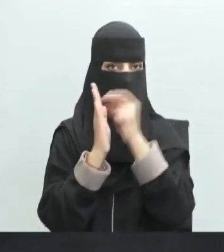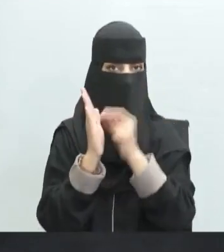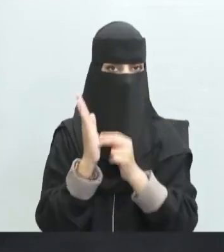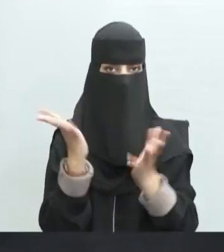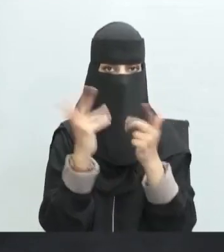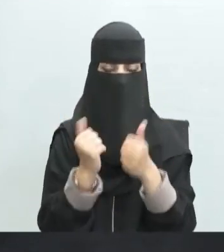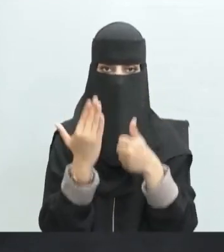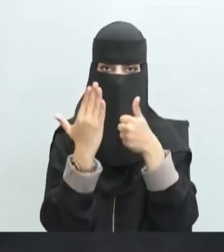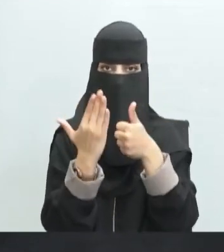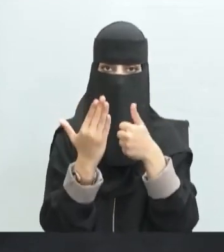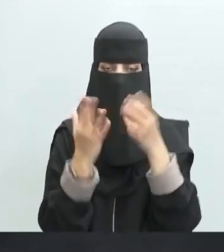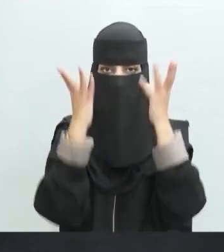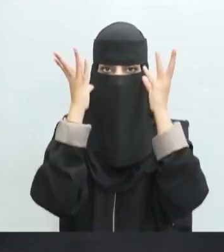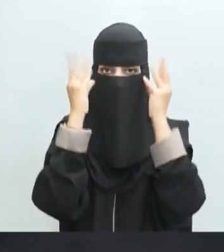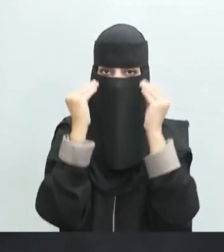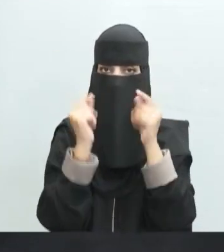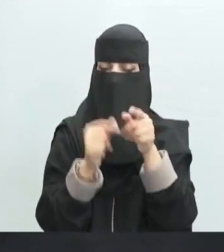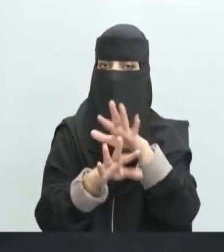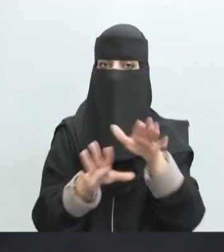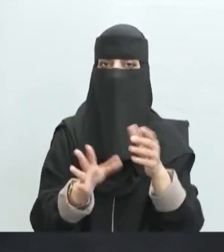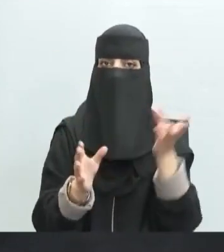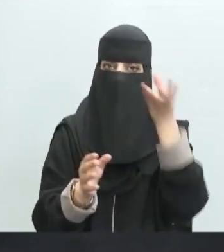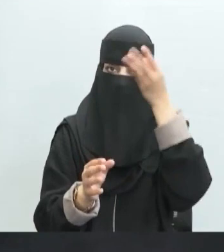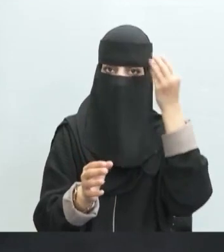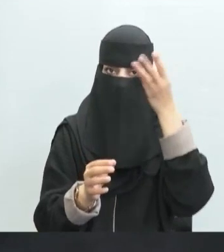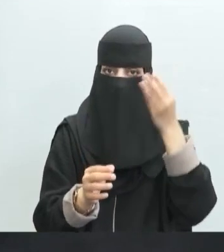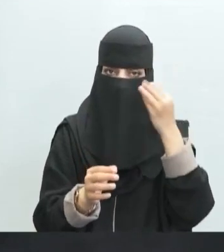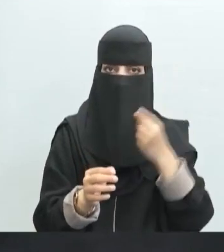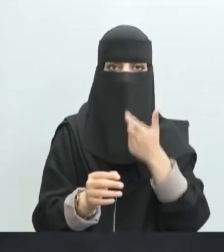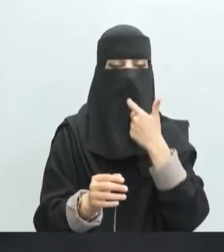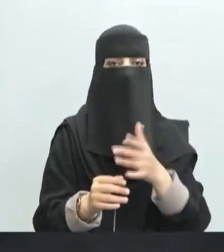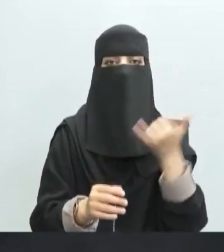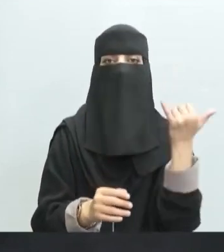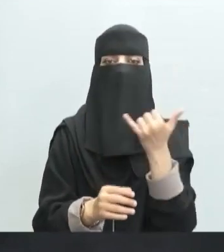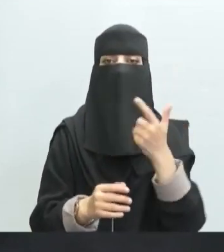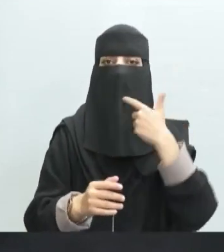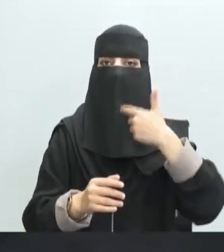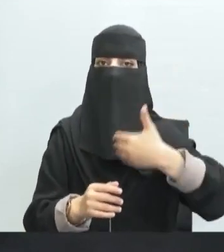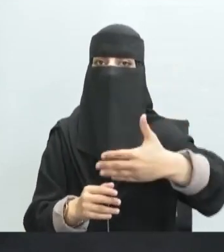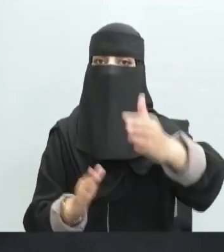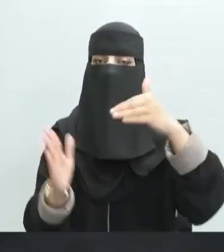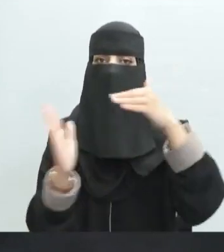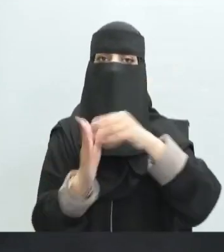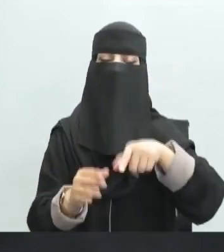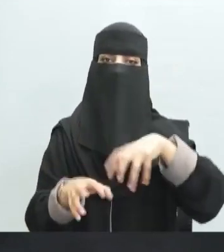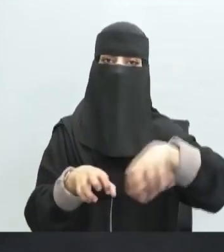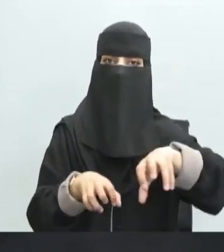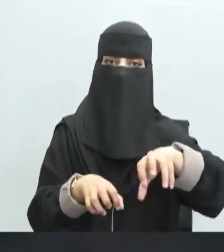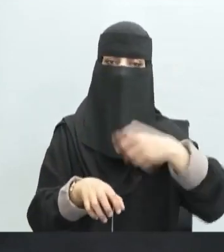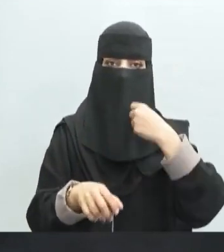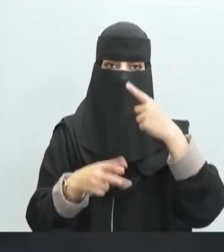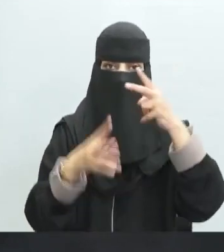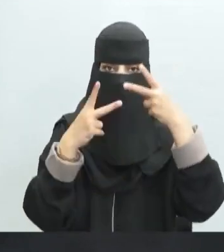السته ريحوا انفسكم واحفظوا هذه القوانين لان حتمشي معنا الى نهايه الفصل احنا كده بسم الله